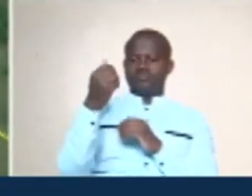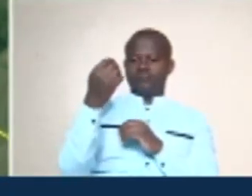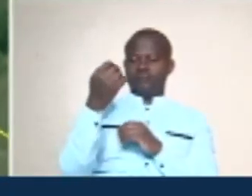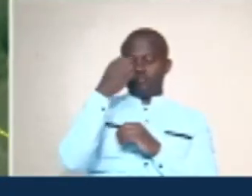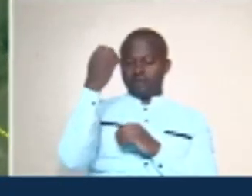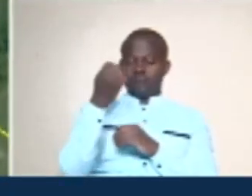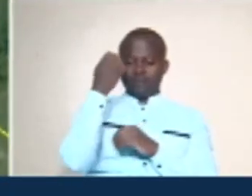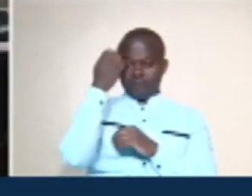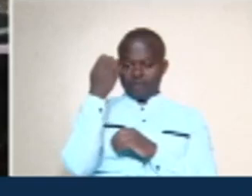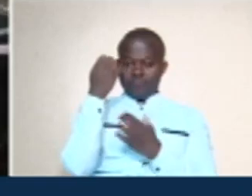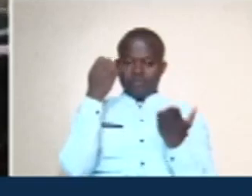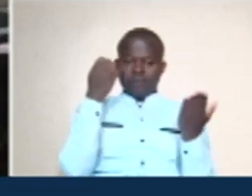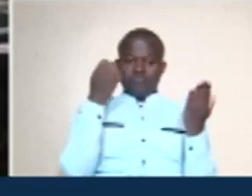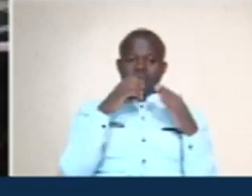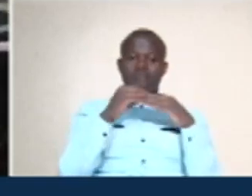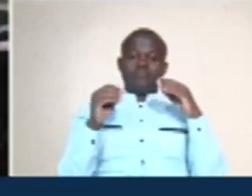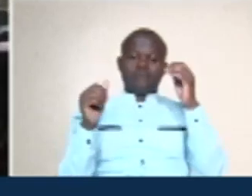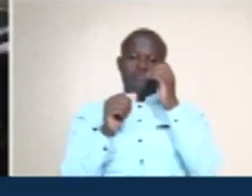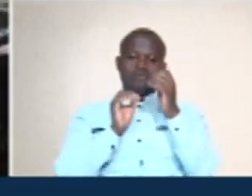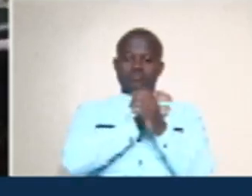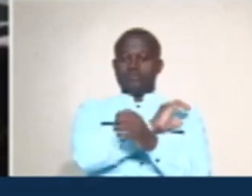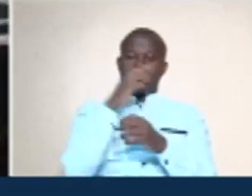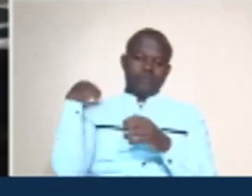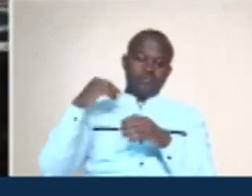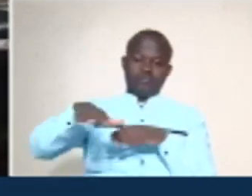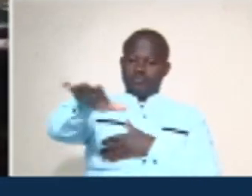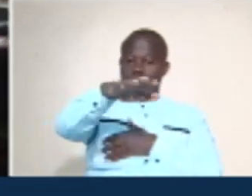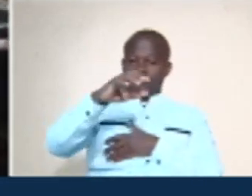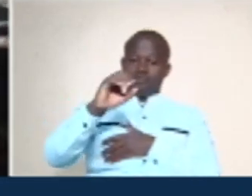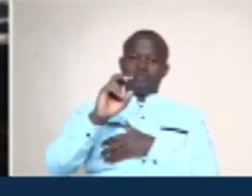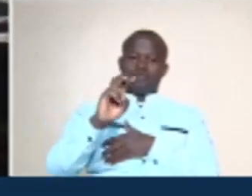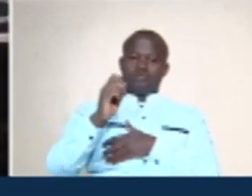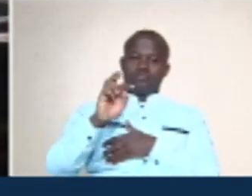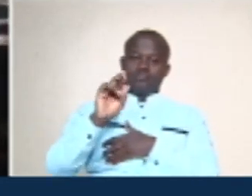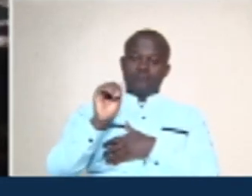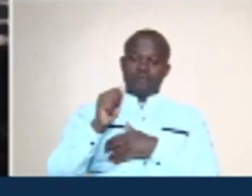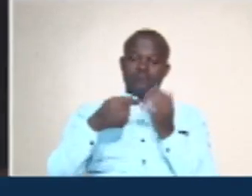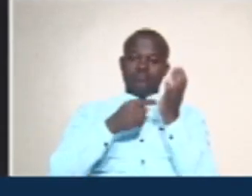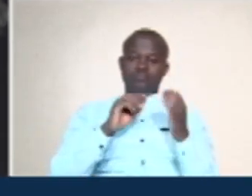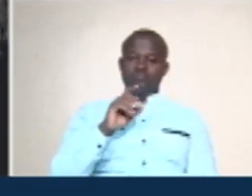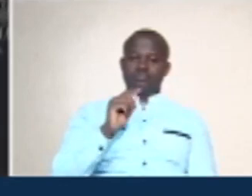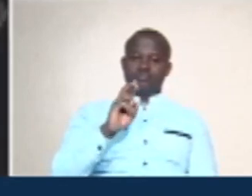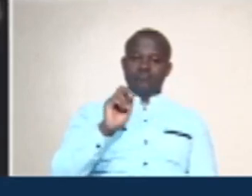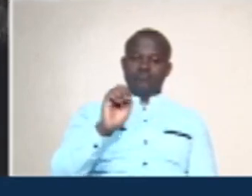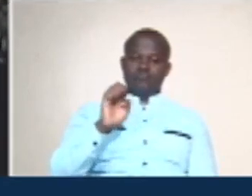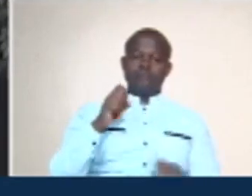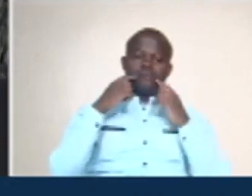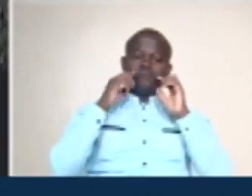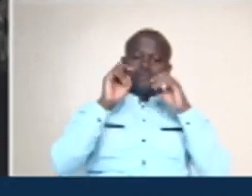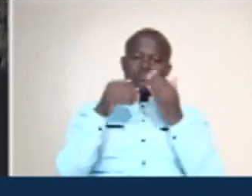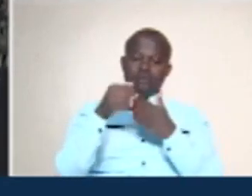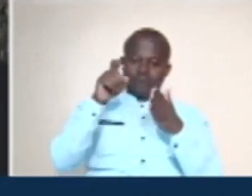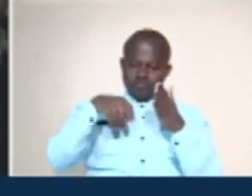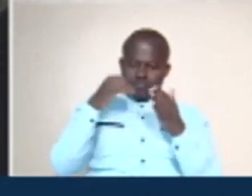umuyobozi mukuru wungirije wa komisiyo y'umuryango wa Afurika y'Iburasirazuba ushinzwe icyogogo cy'ikibaya cya Victoria injini yakorete ruhamya avuga ko